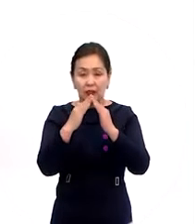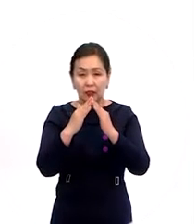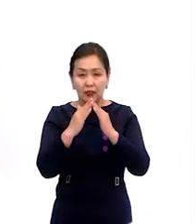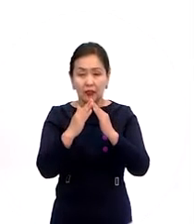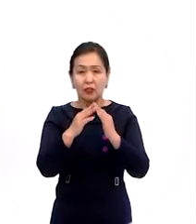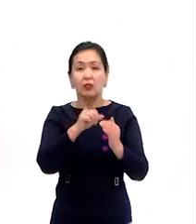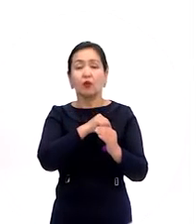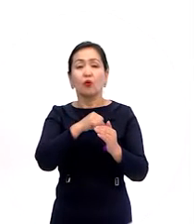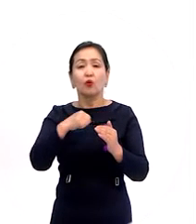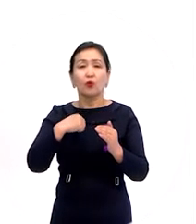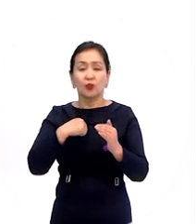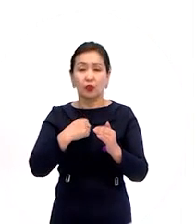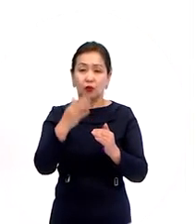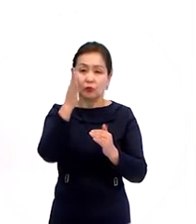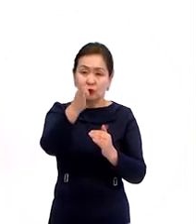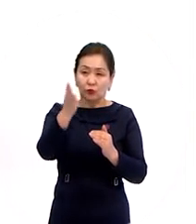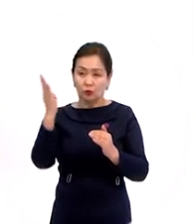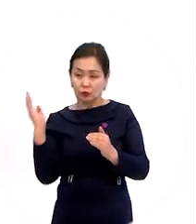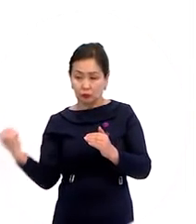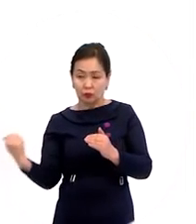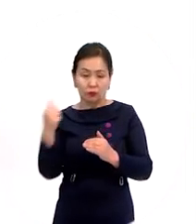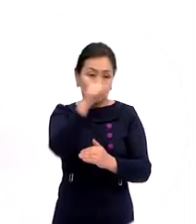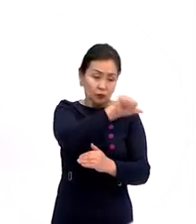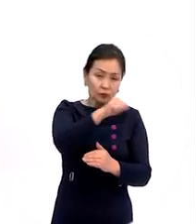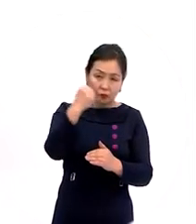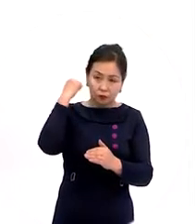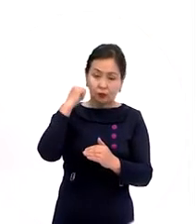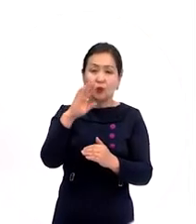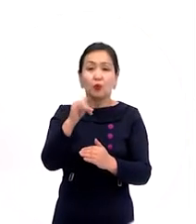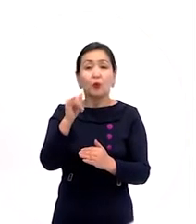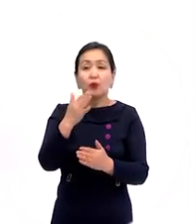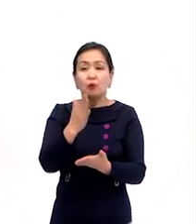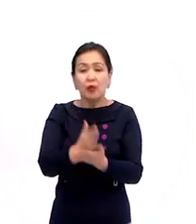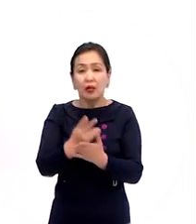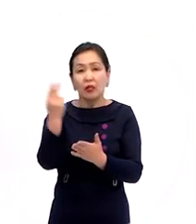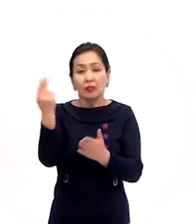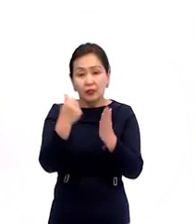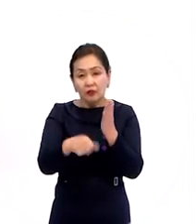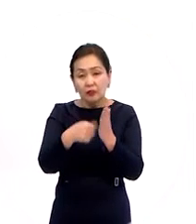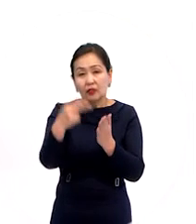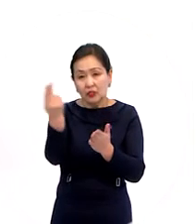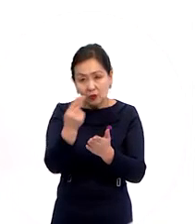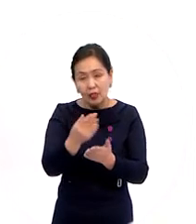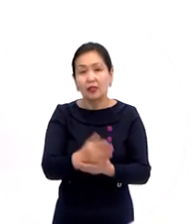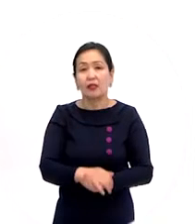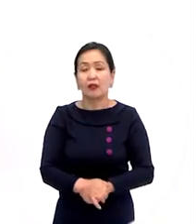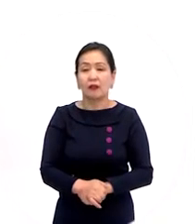гэртээ өөрийнхөө дөрвөн зүгт юу байгааг дэвтэртээ зураарай.